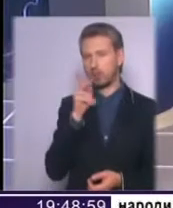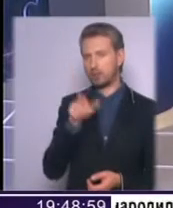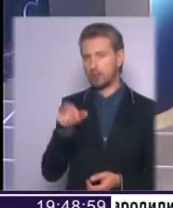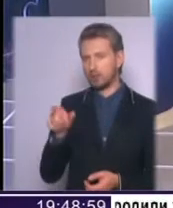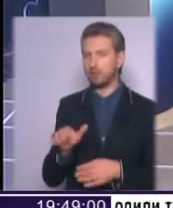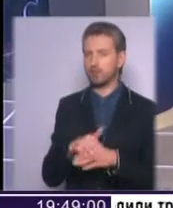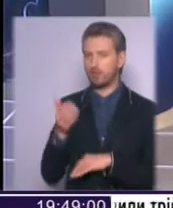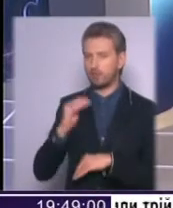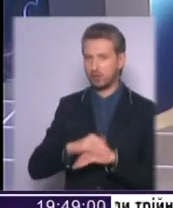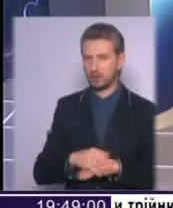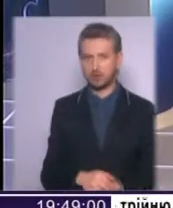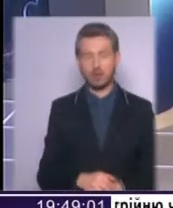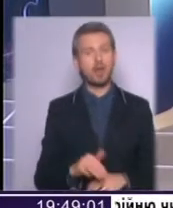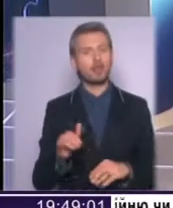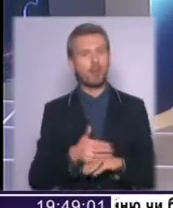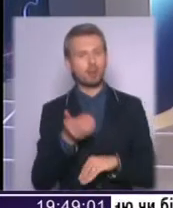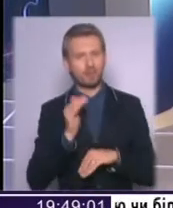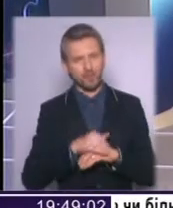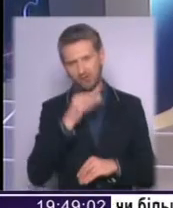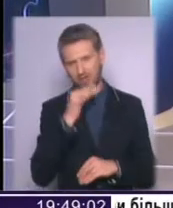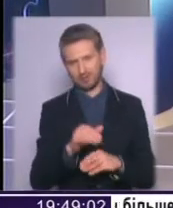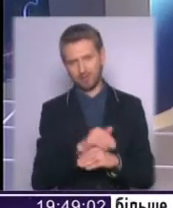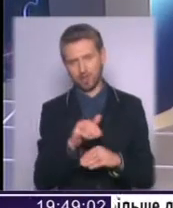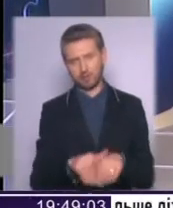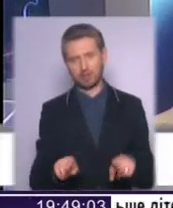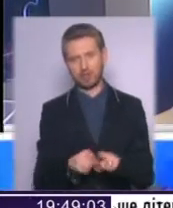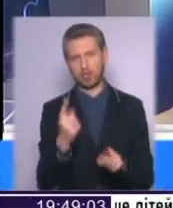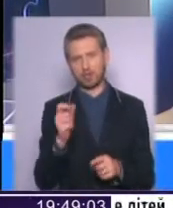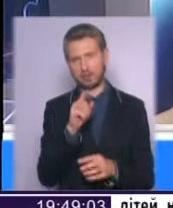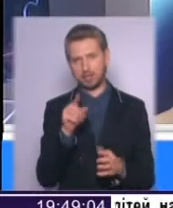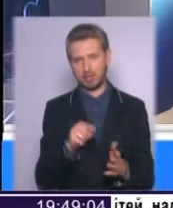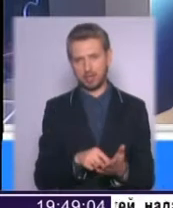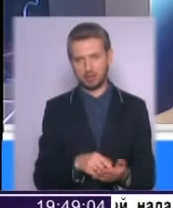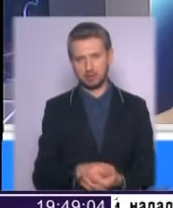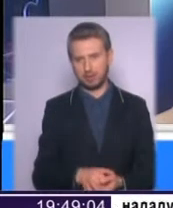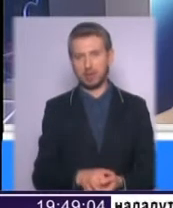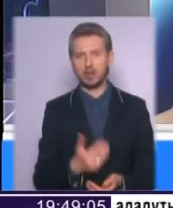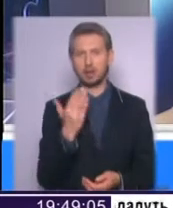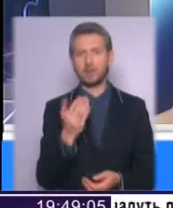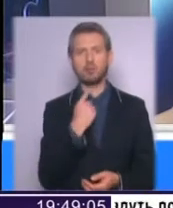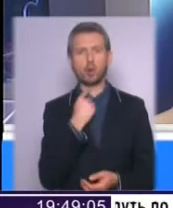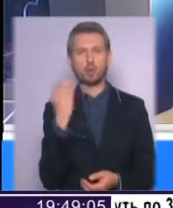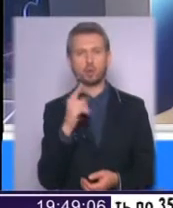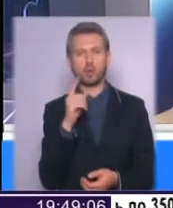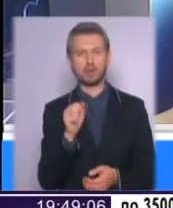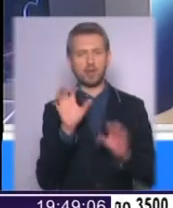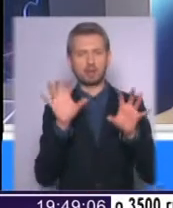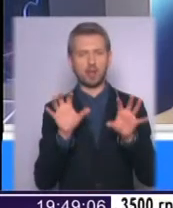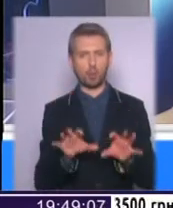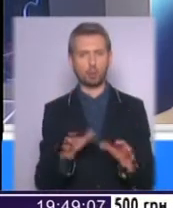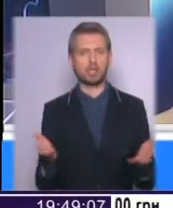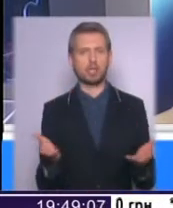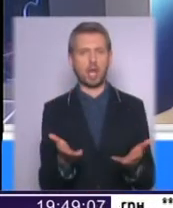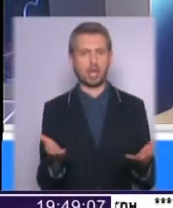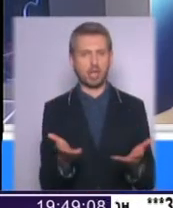вам. Добрий вечір. Скажіть, будь ласка, таке запитання. Ви проголосували за закон, який